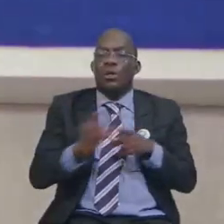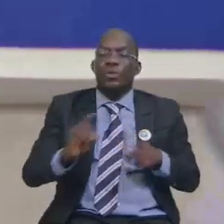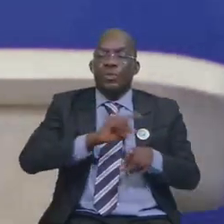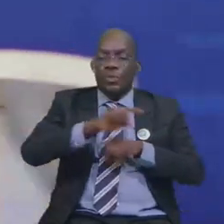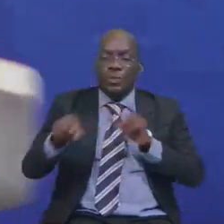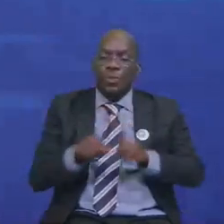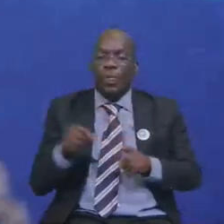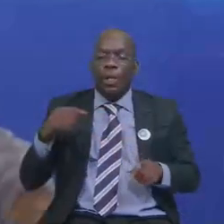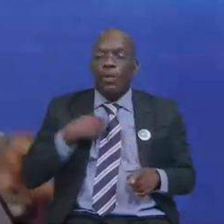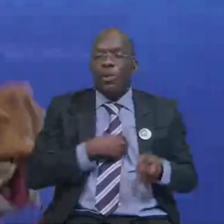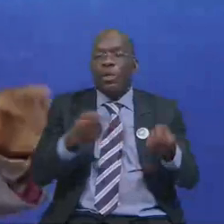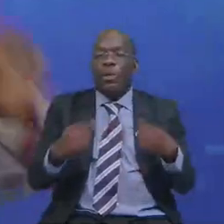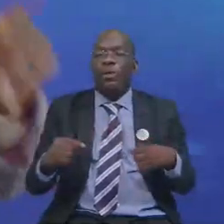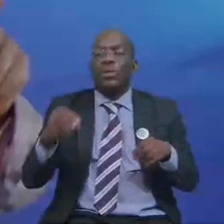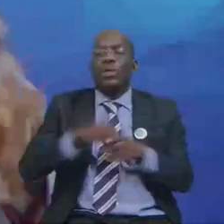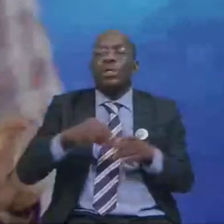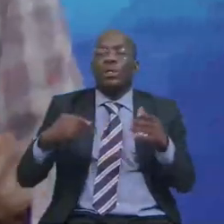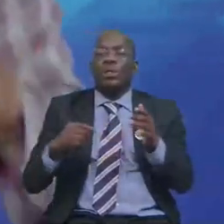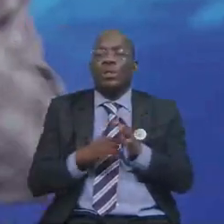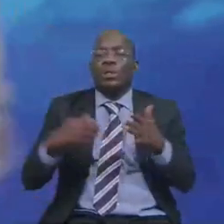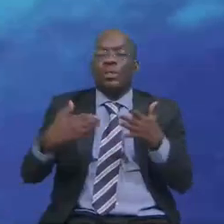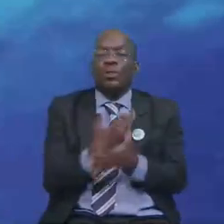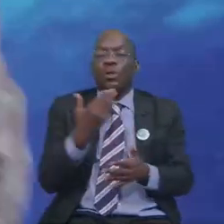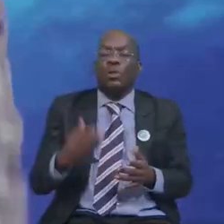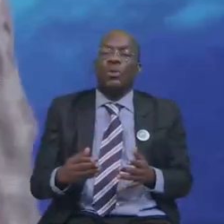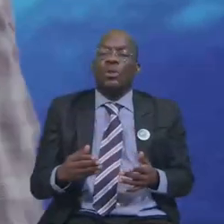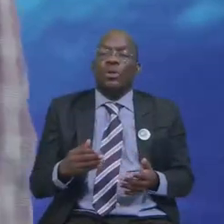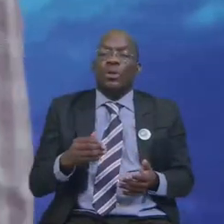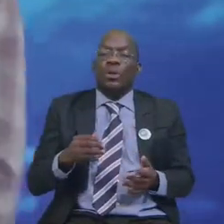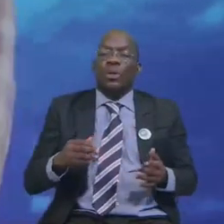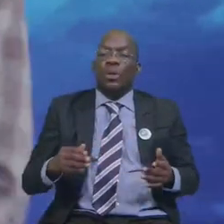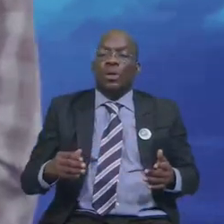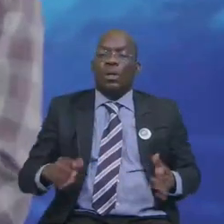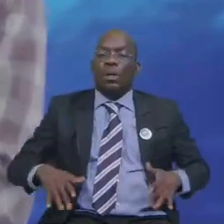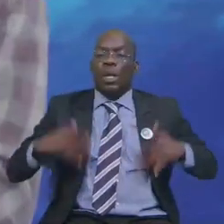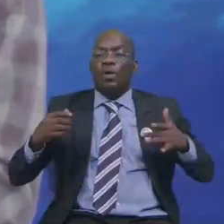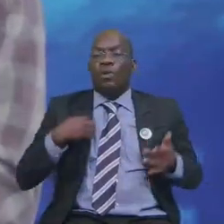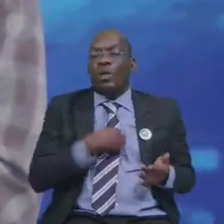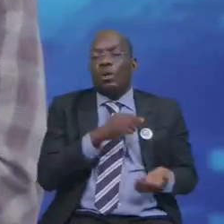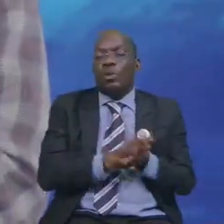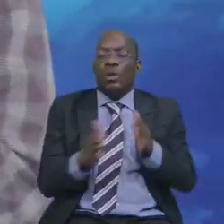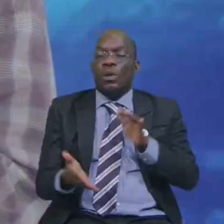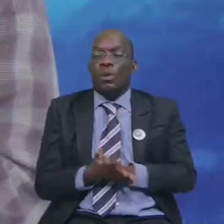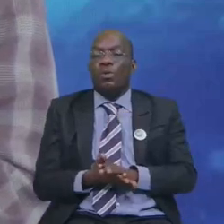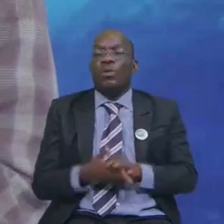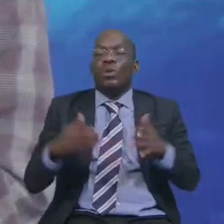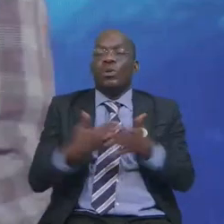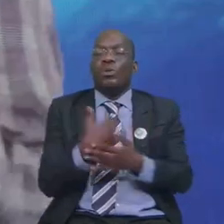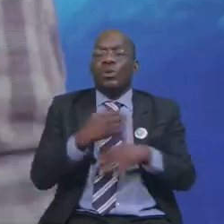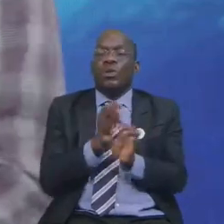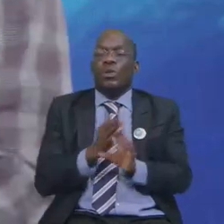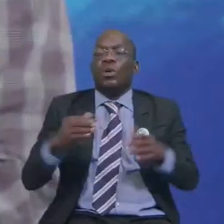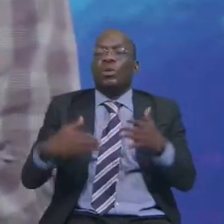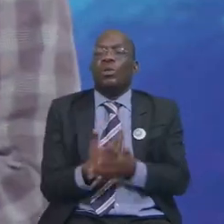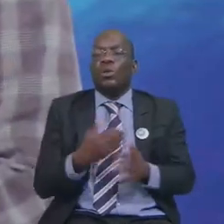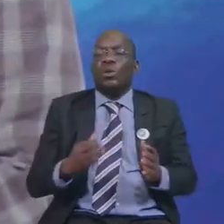dans cette vie et nous devons de nouvelles créatures en Christ une nouvelle discipline dans nos vies au